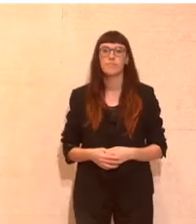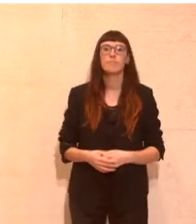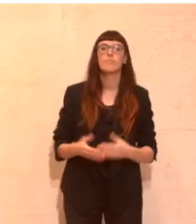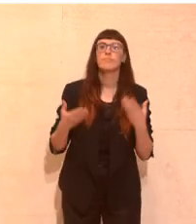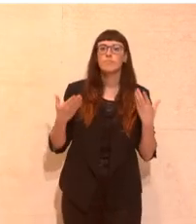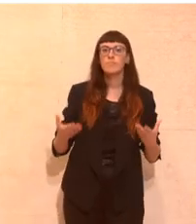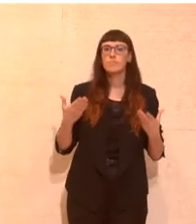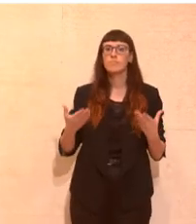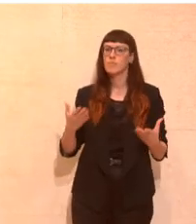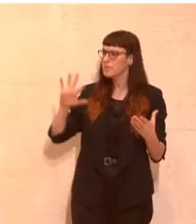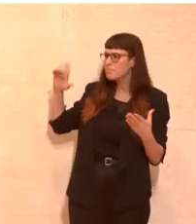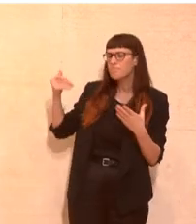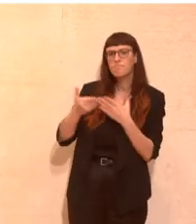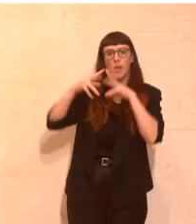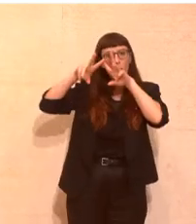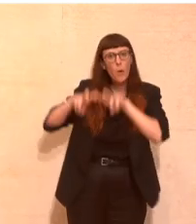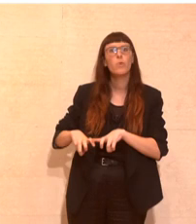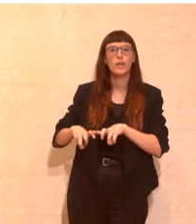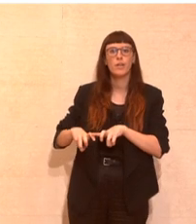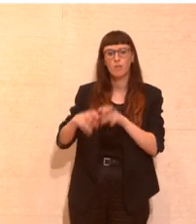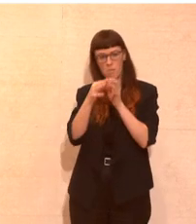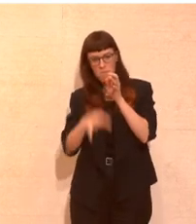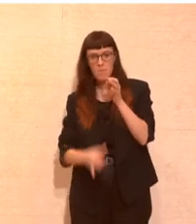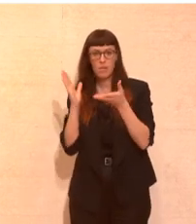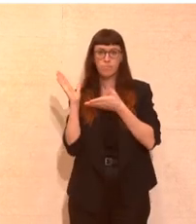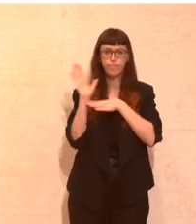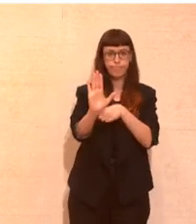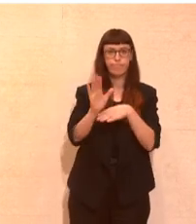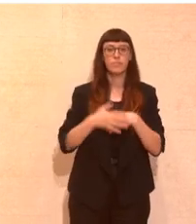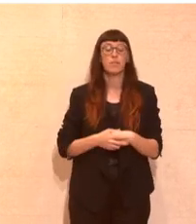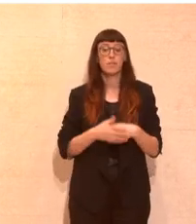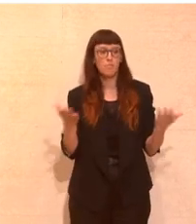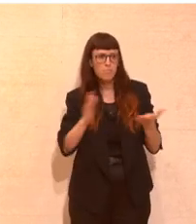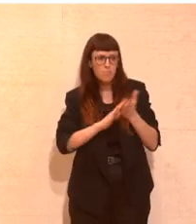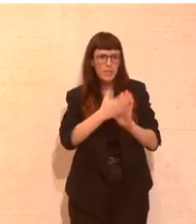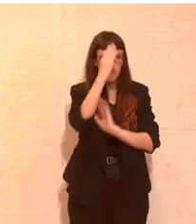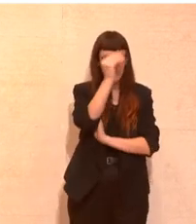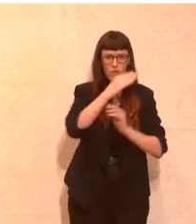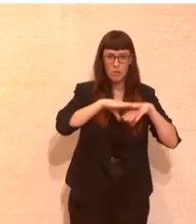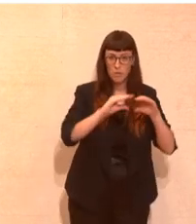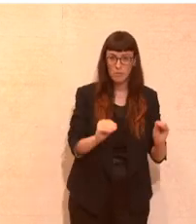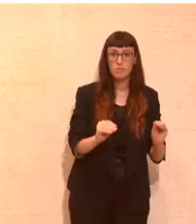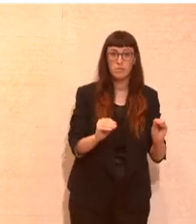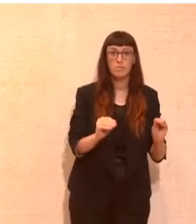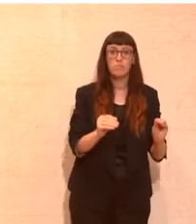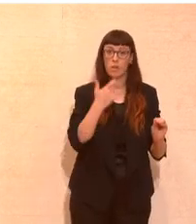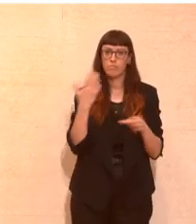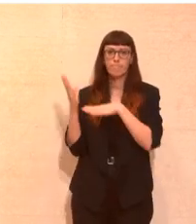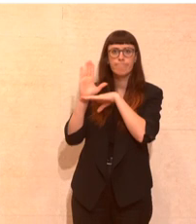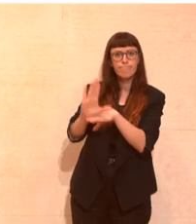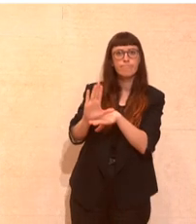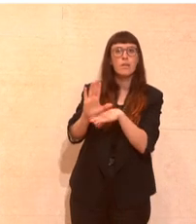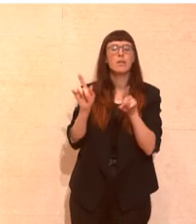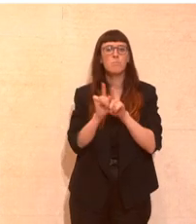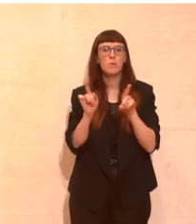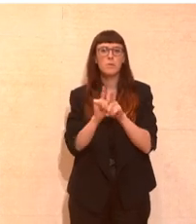des lieux de la recherche comme éclairage des pratiques professionnelles, mais cet éclairage, il va dans les deux sens. C'est-à-dire que les recherches qu'on va